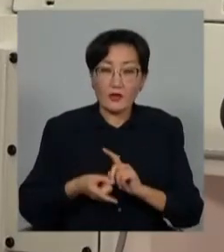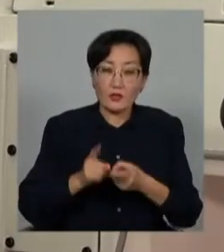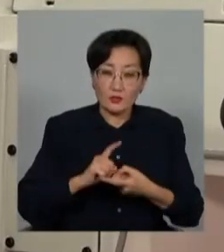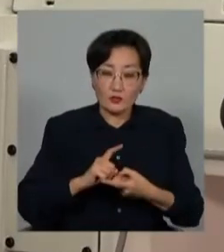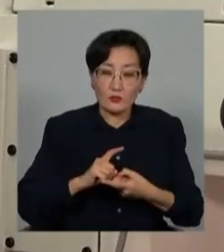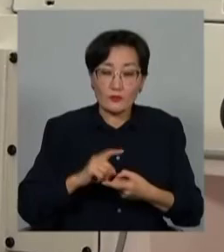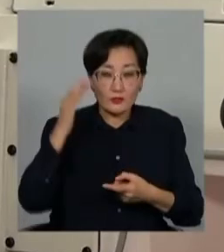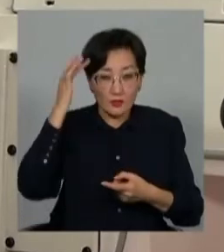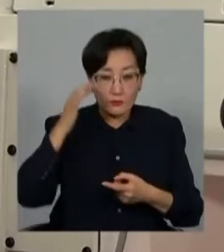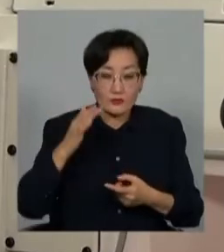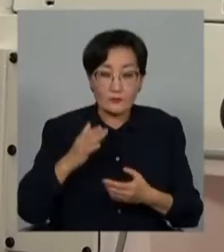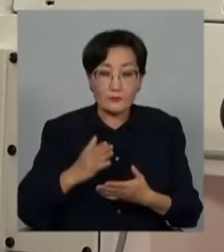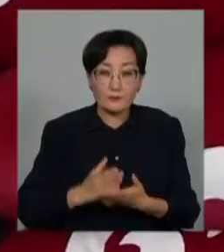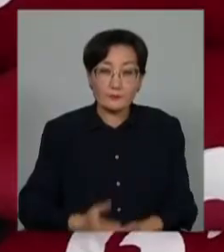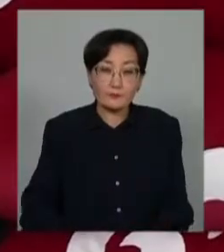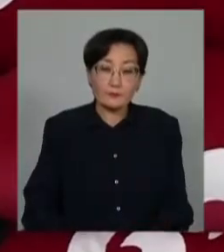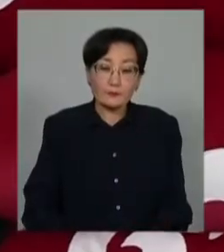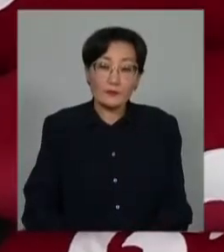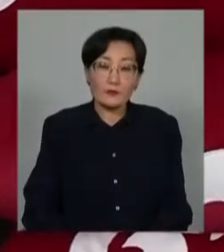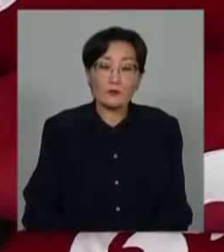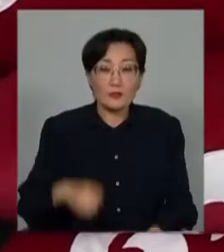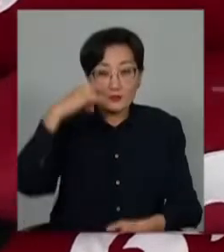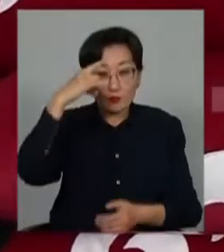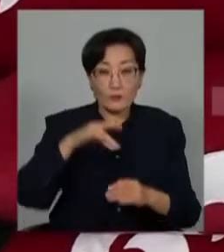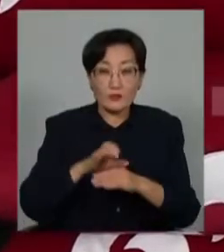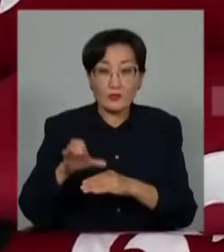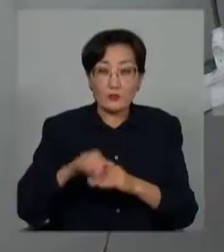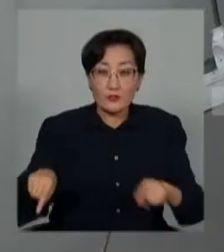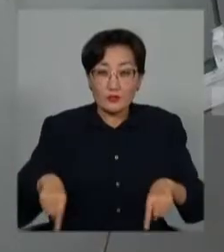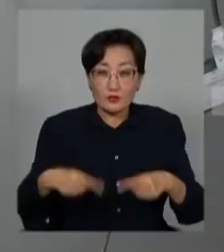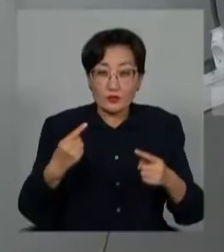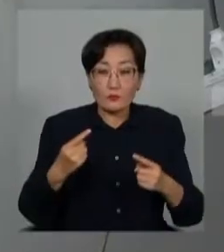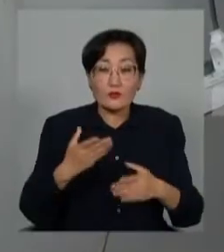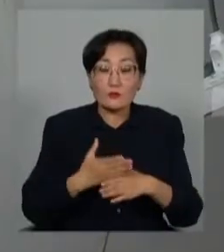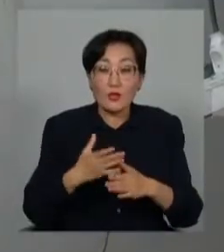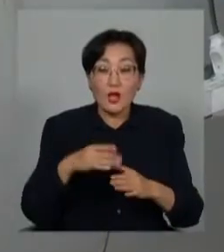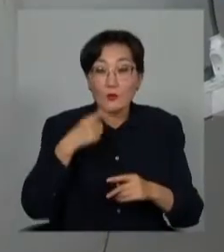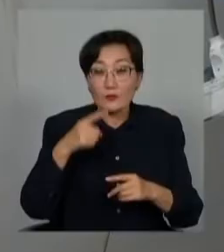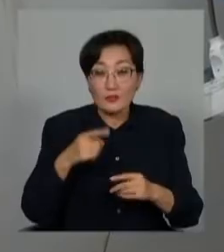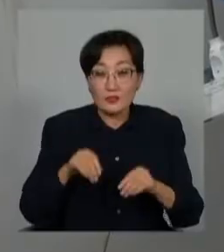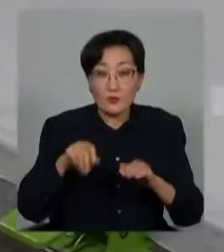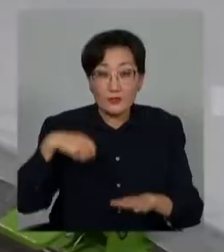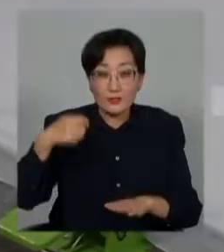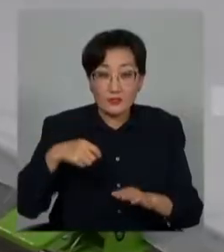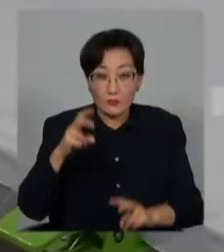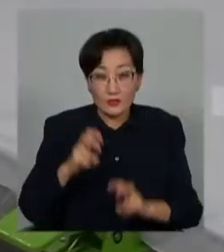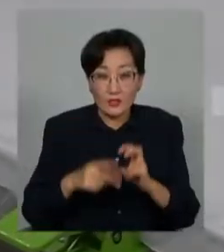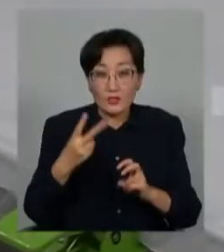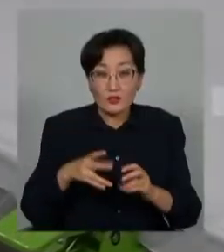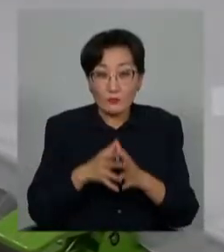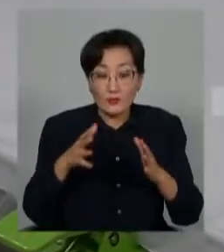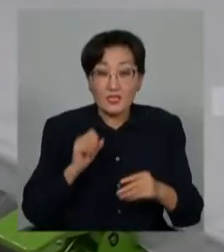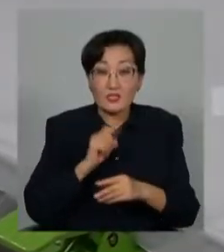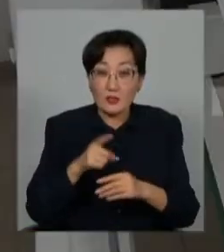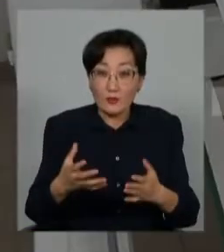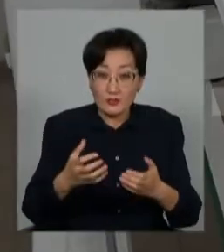кәсібімізді ашып, ары қарай өркендеу ойда бар. Отандық өнімнің жандануына үлес қосып жүргендердің айтуынша, тігін цехына айына 20-дан астам